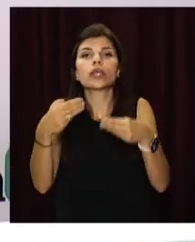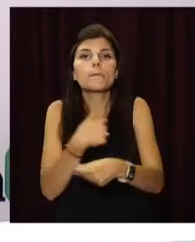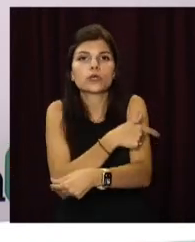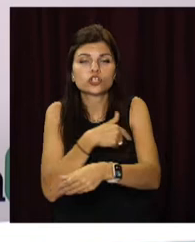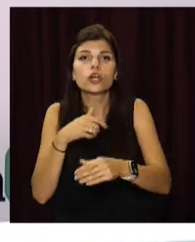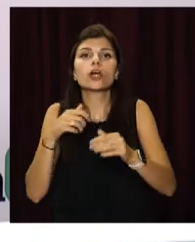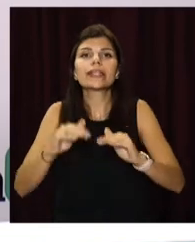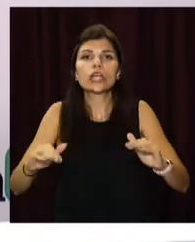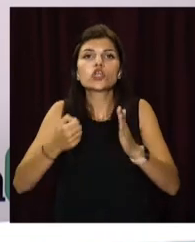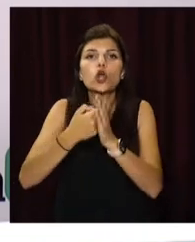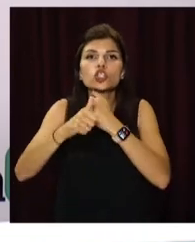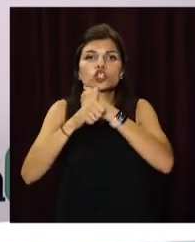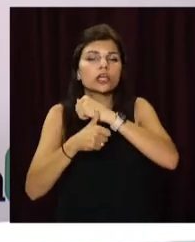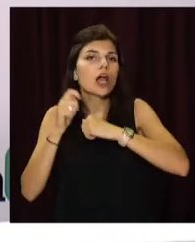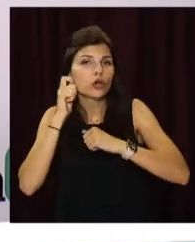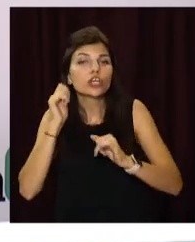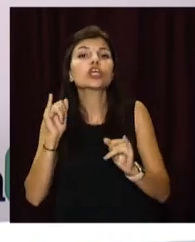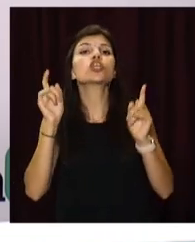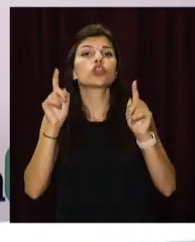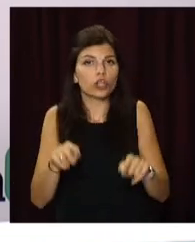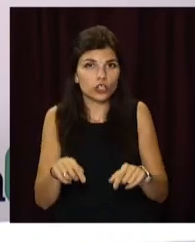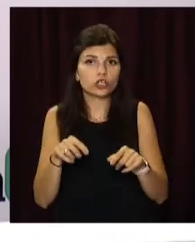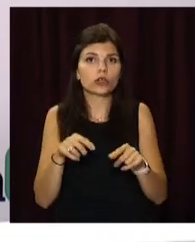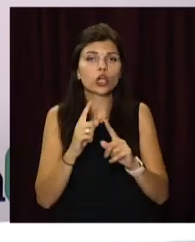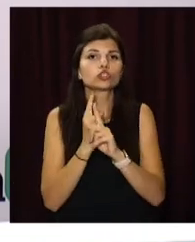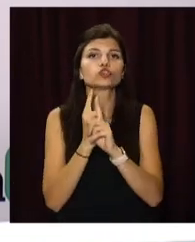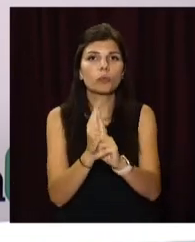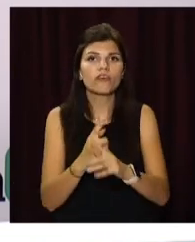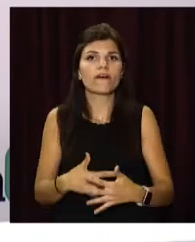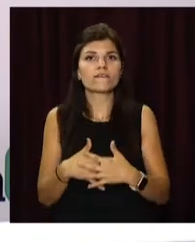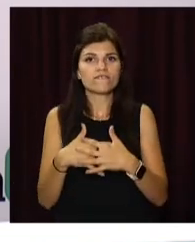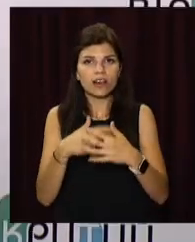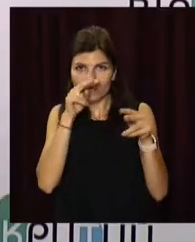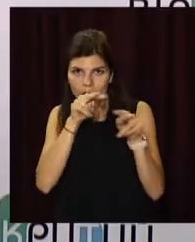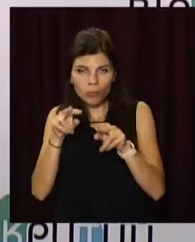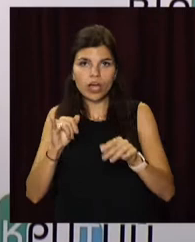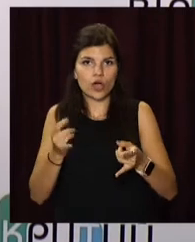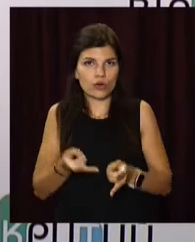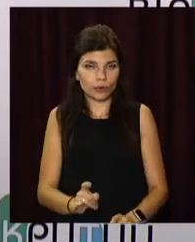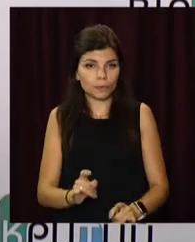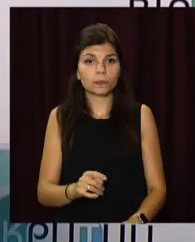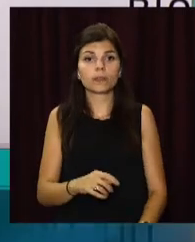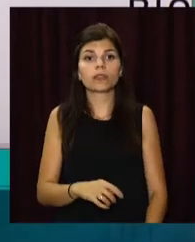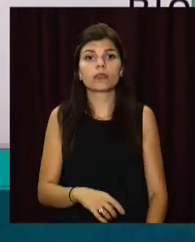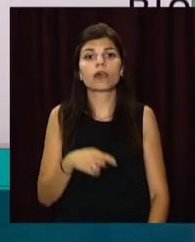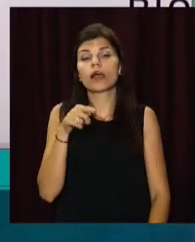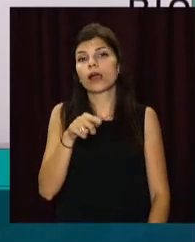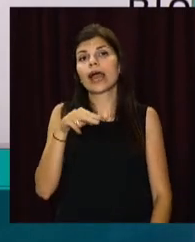і дітям до 16 років, так і супровід вагітності і пологів. Перитонеальний діаліз є